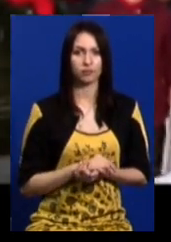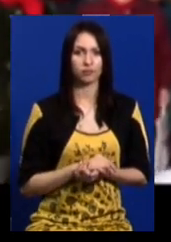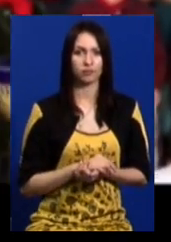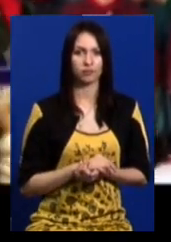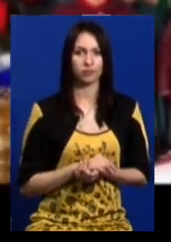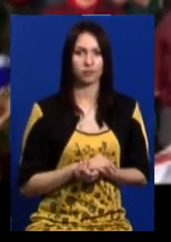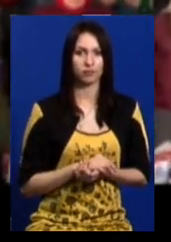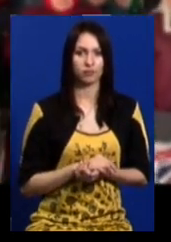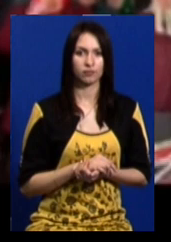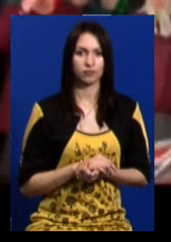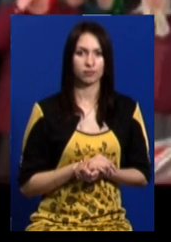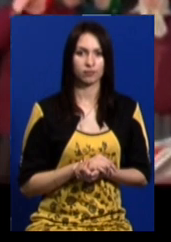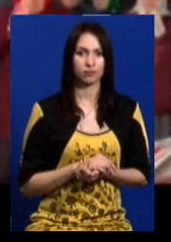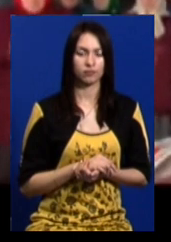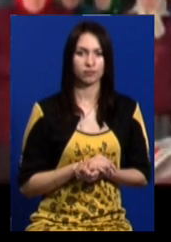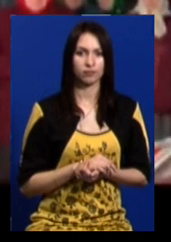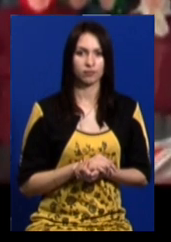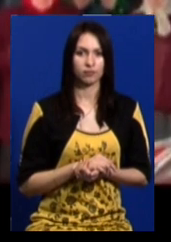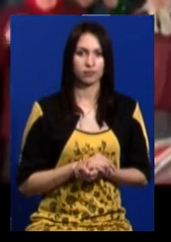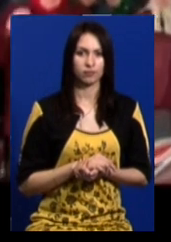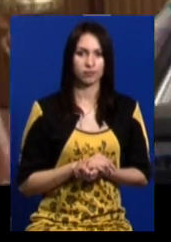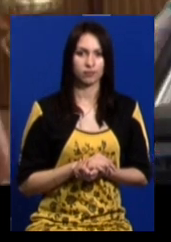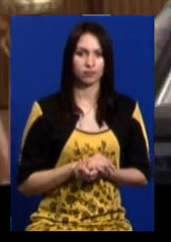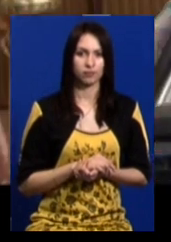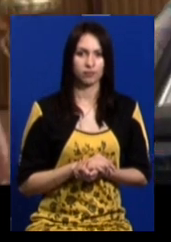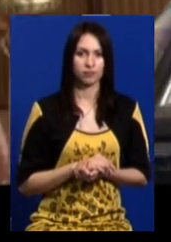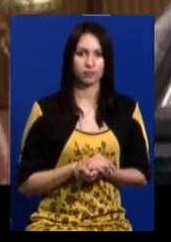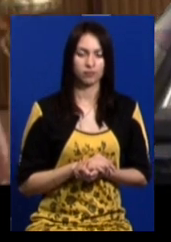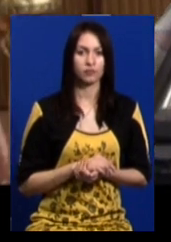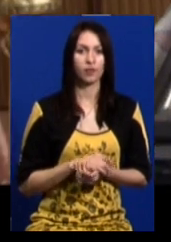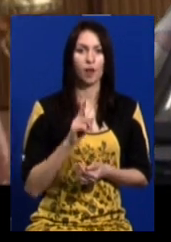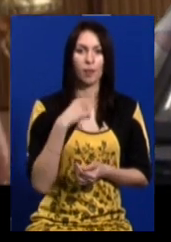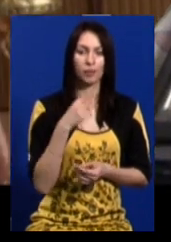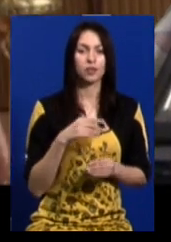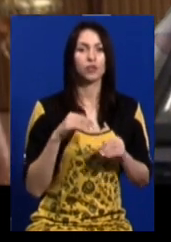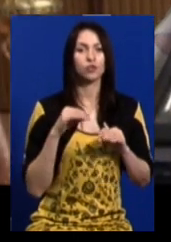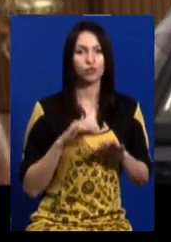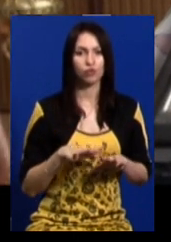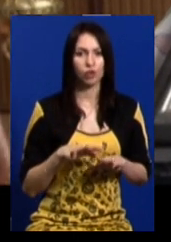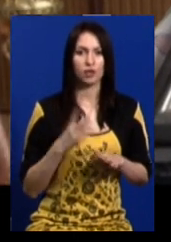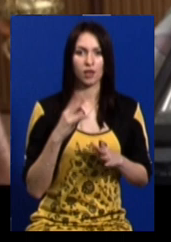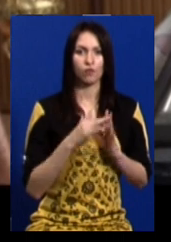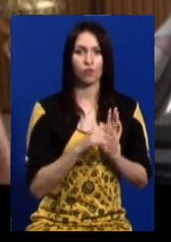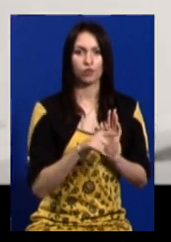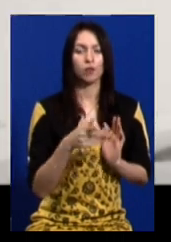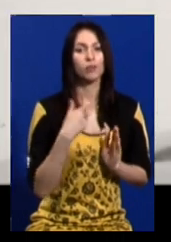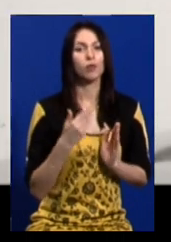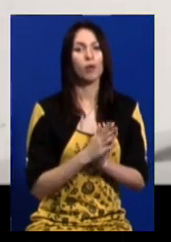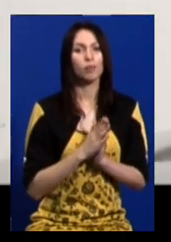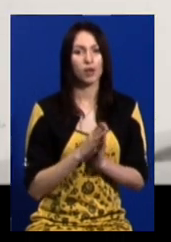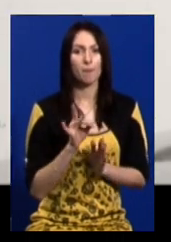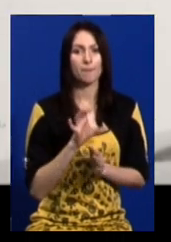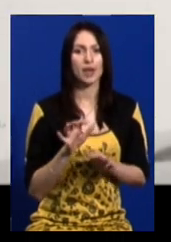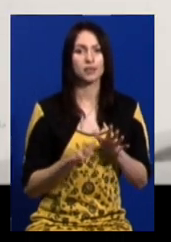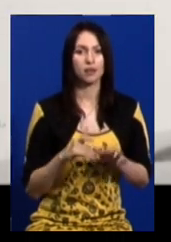Україну, за її волю. Прокоментувати рішення парафіян двох селищ ми попросили